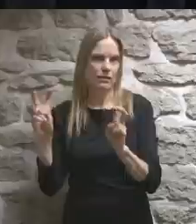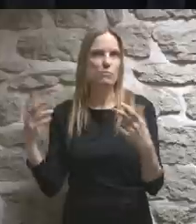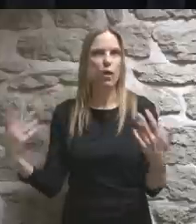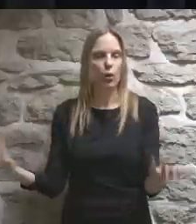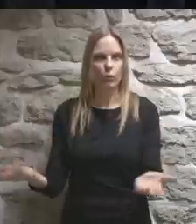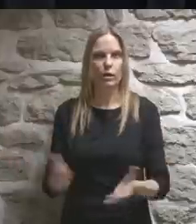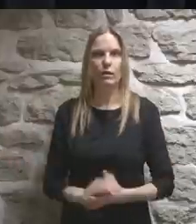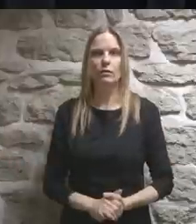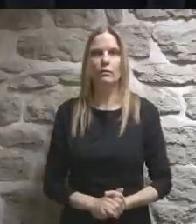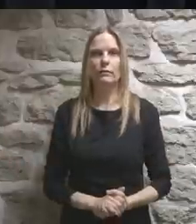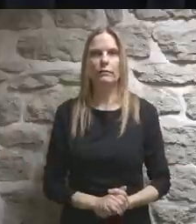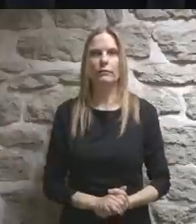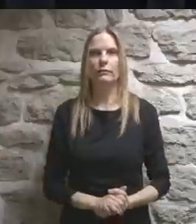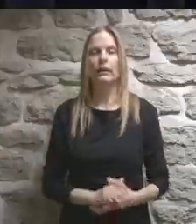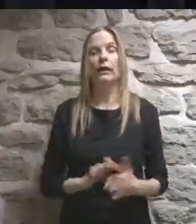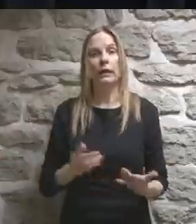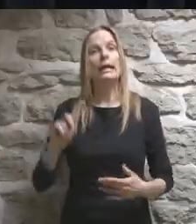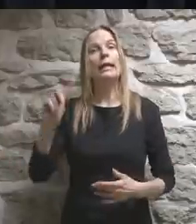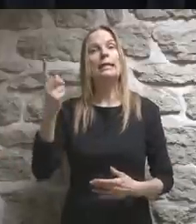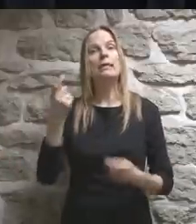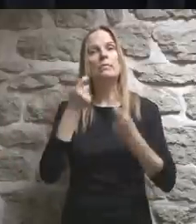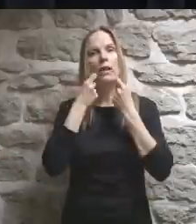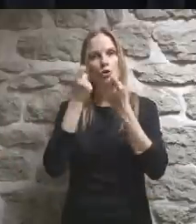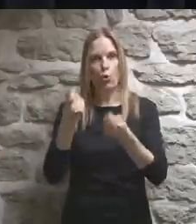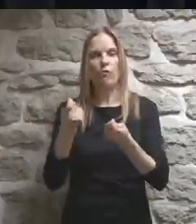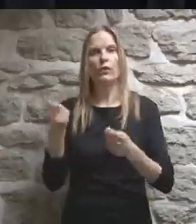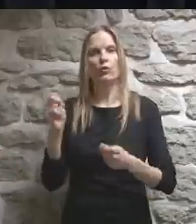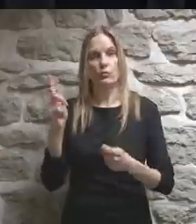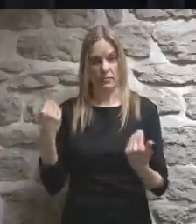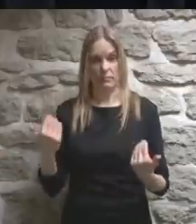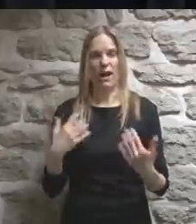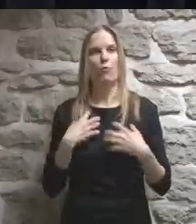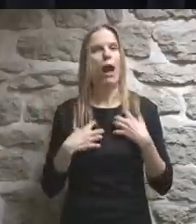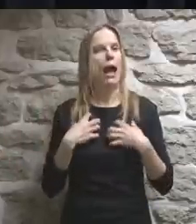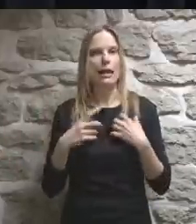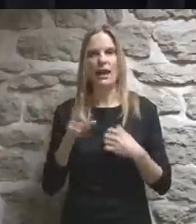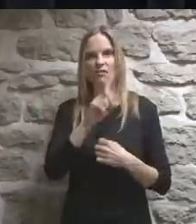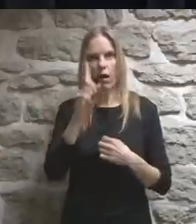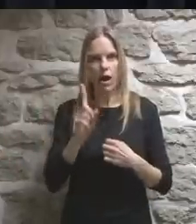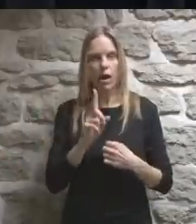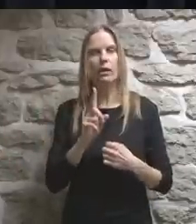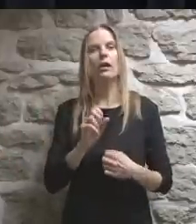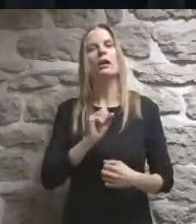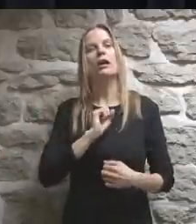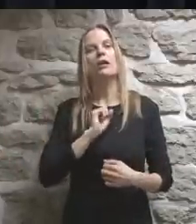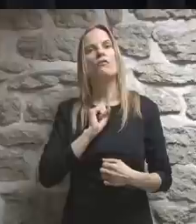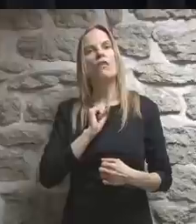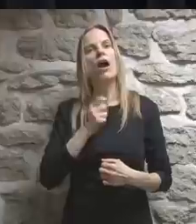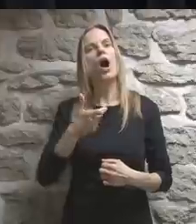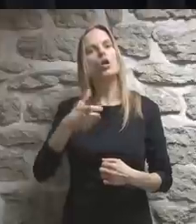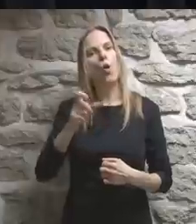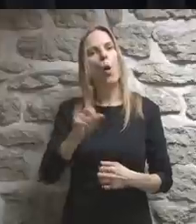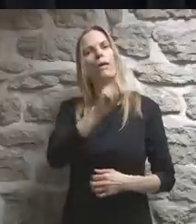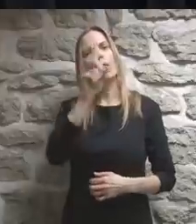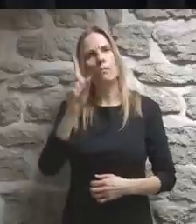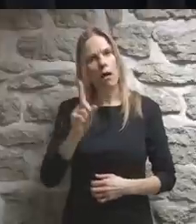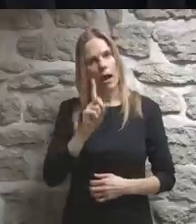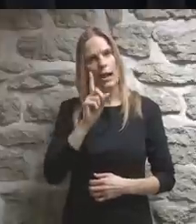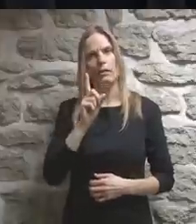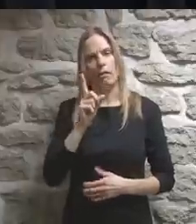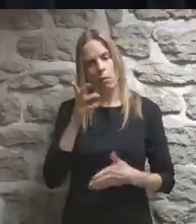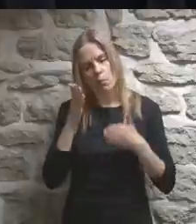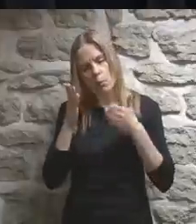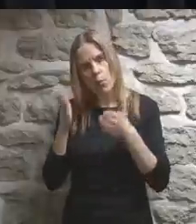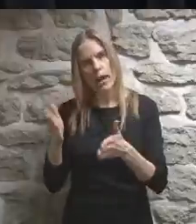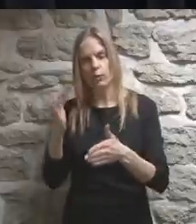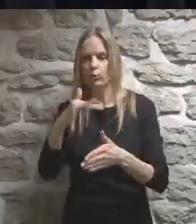ja üldiselt esimene soovitus on see, et praegusel äreval ajal peaks kindlasti võtma rohkem aega, et